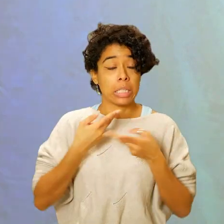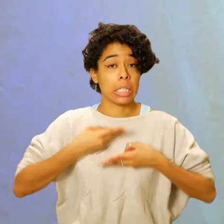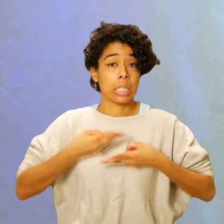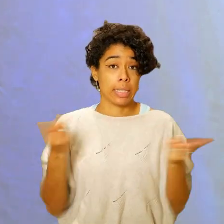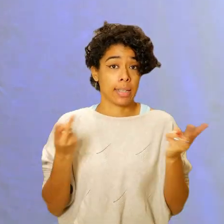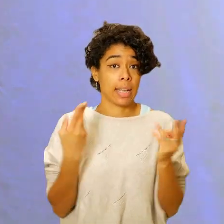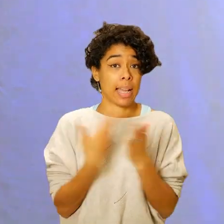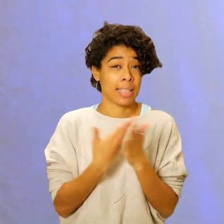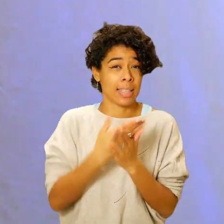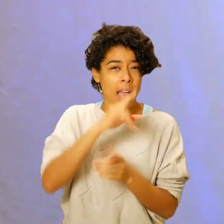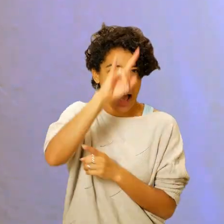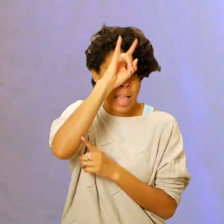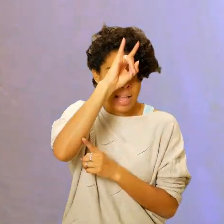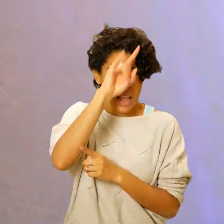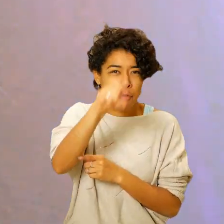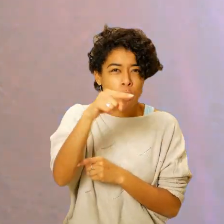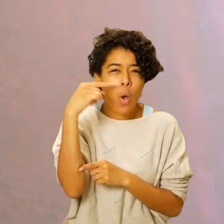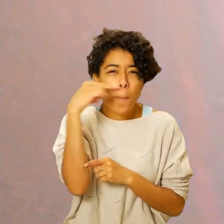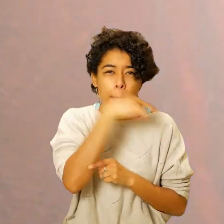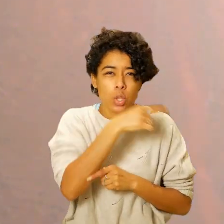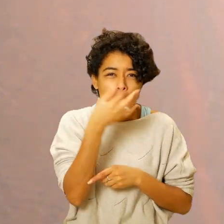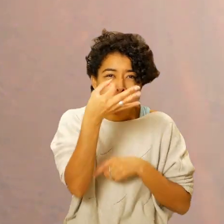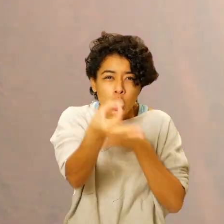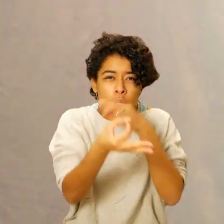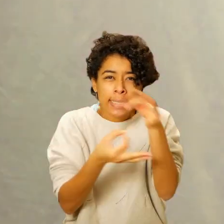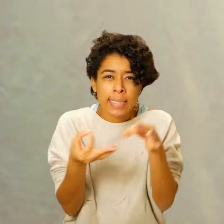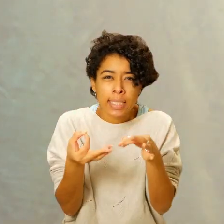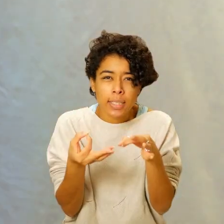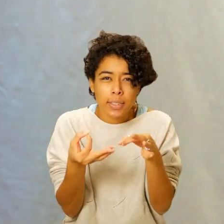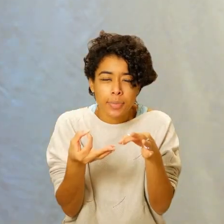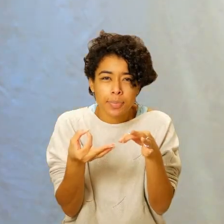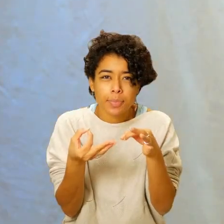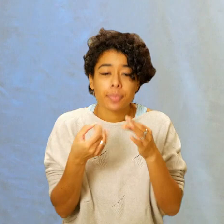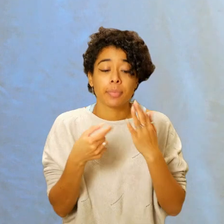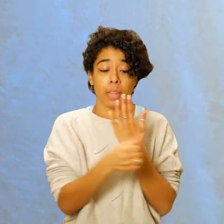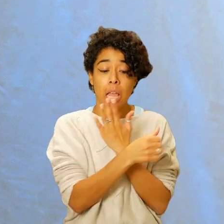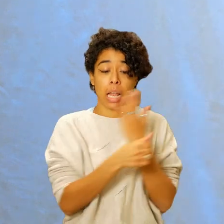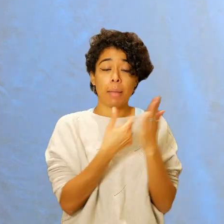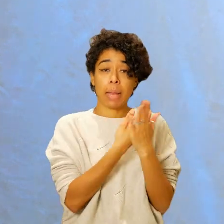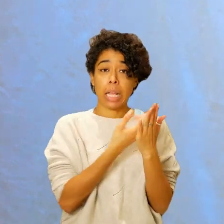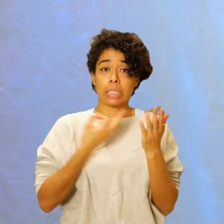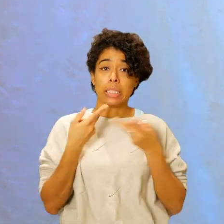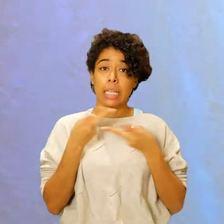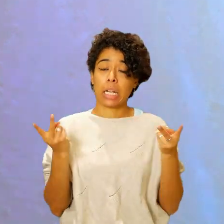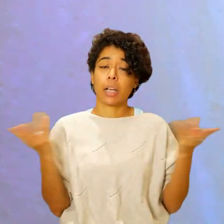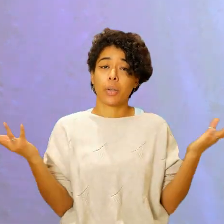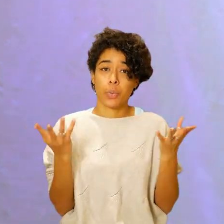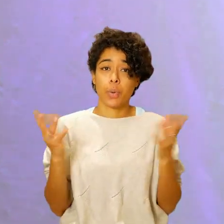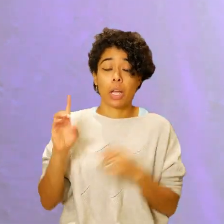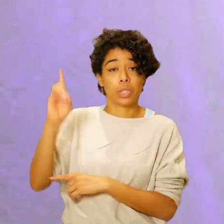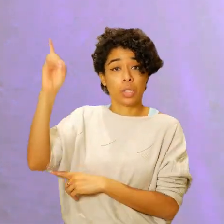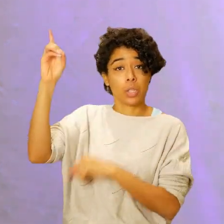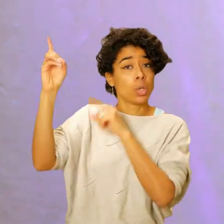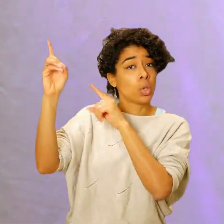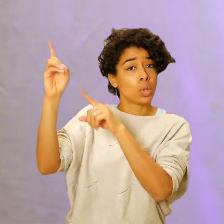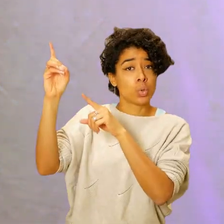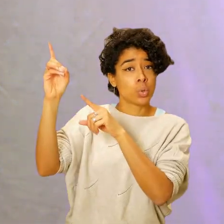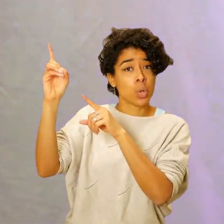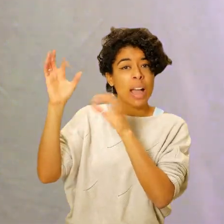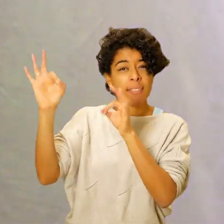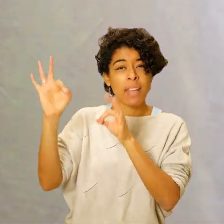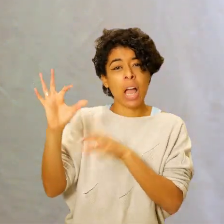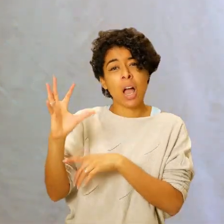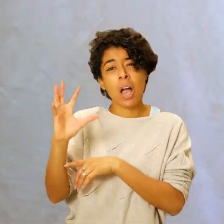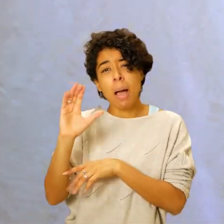c'est ce que le diable veut te mettre dans ton esprit aujourd'hui. La Bible déclare que Dieu n'est pas tenté par le